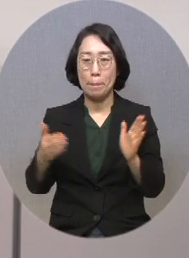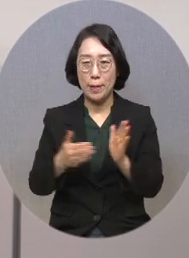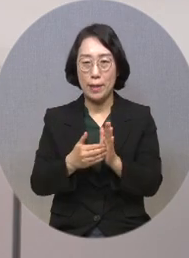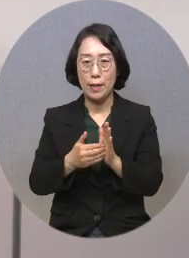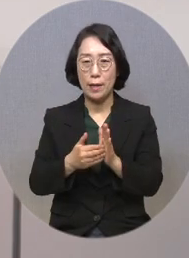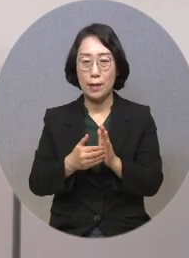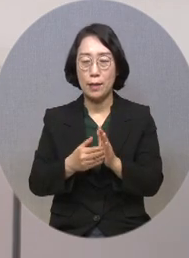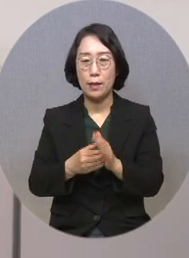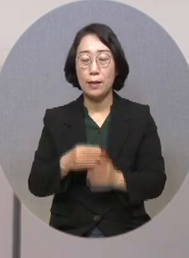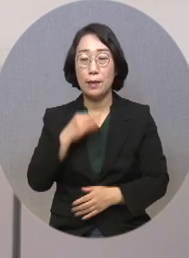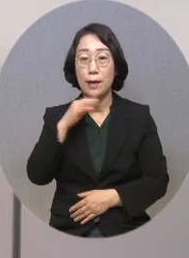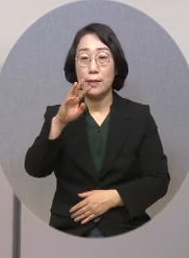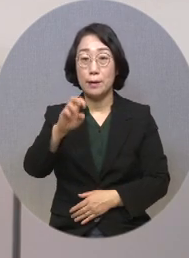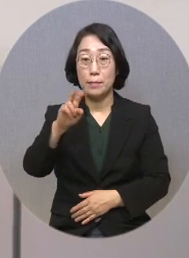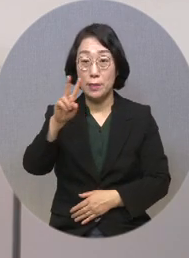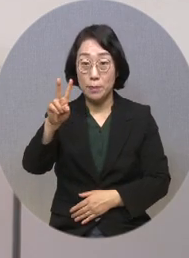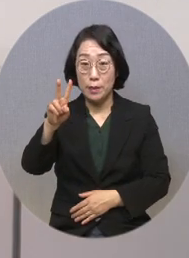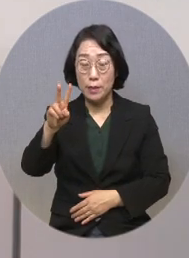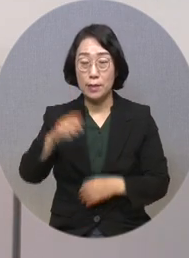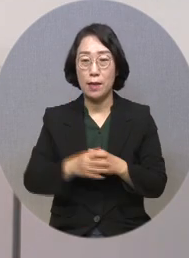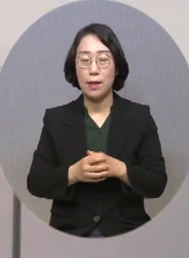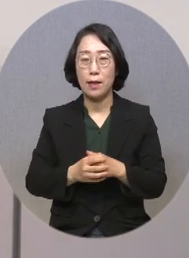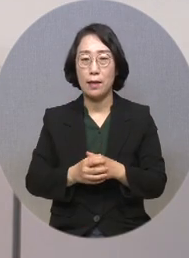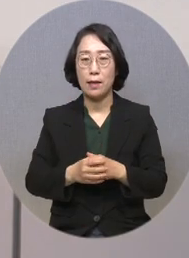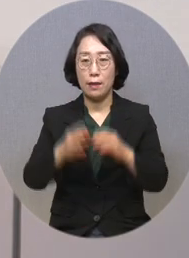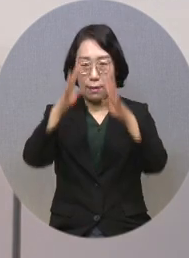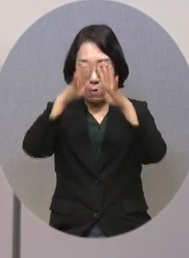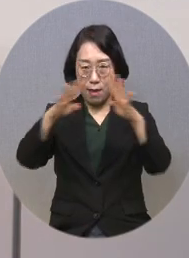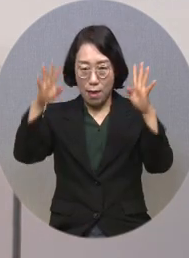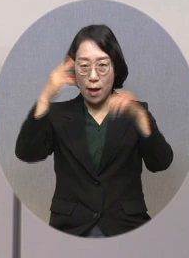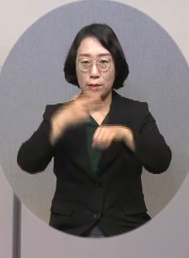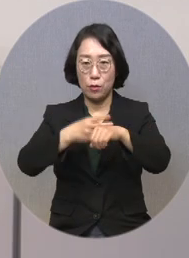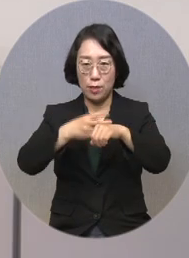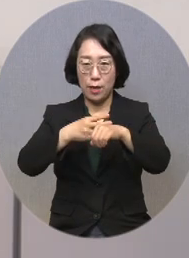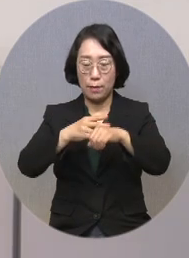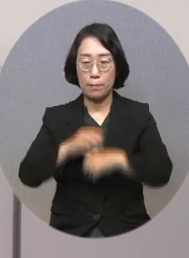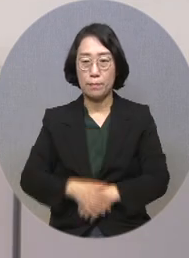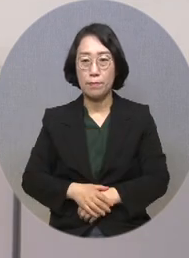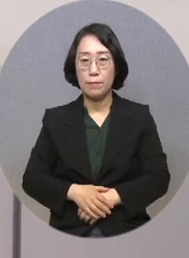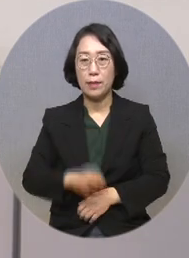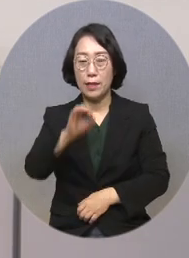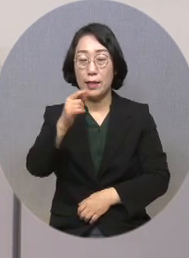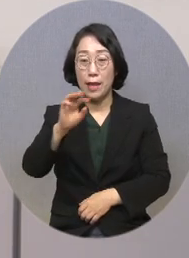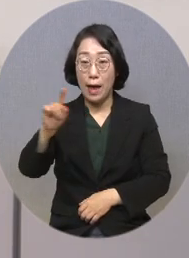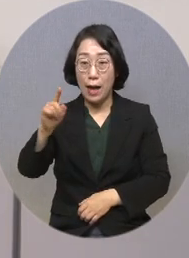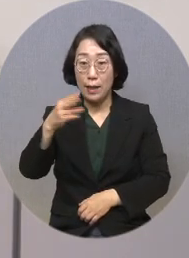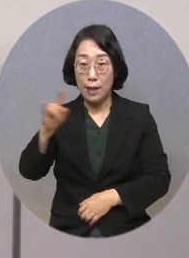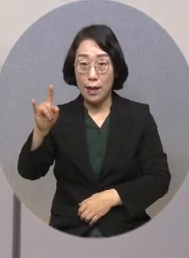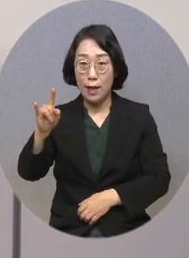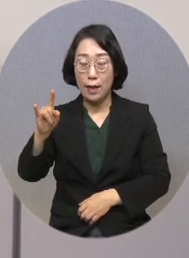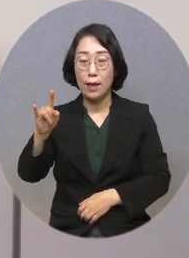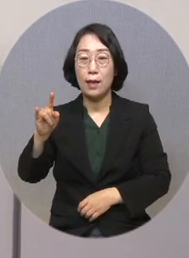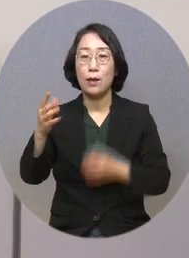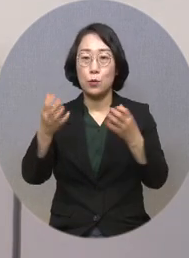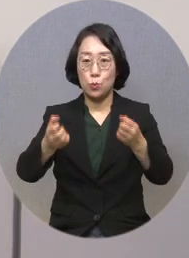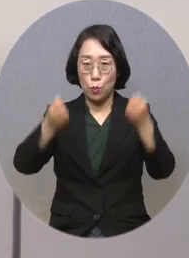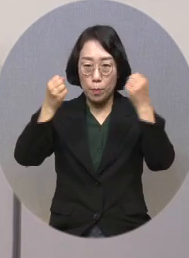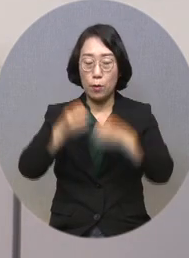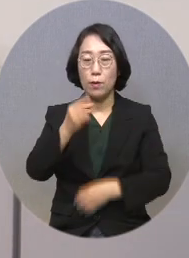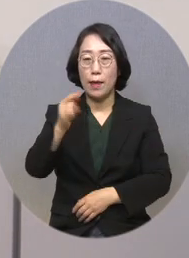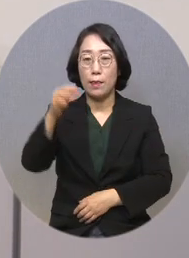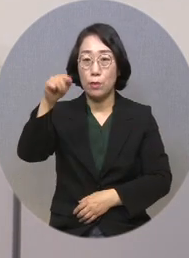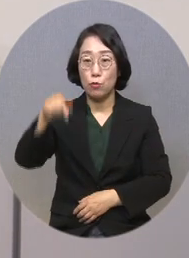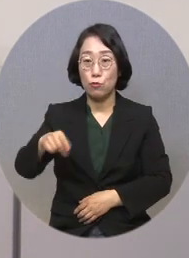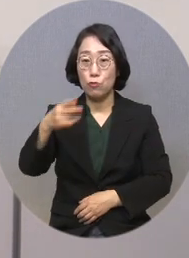특히 32세 대학 교수가 되었는데요. 인하대학교 전자계산학과를 졸업하고 단국대학교